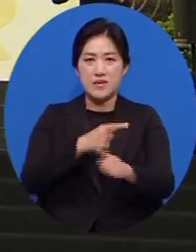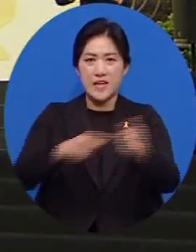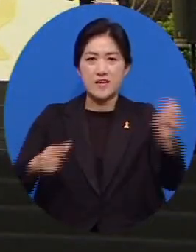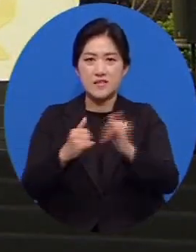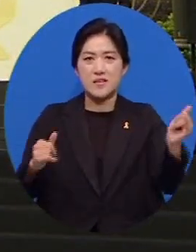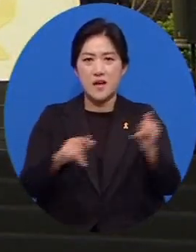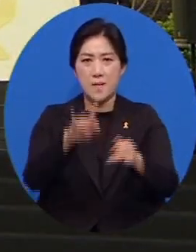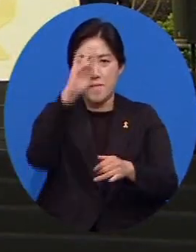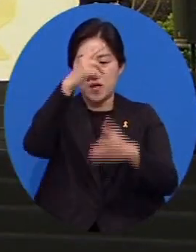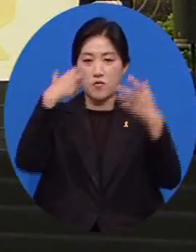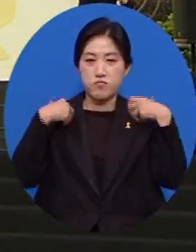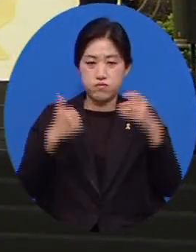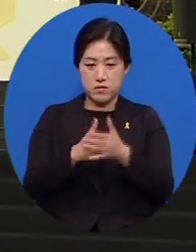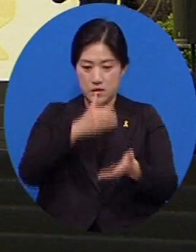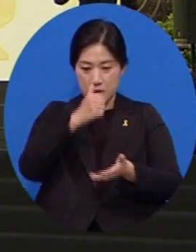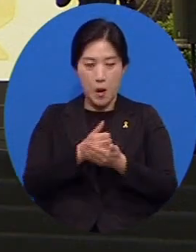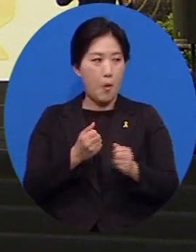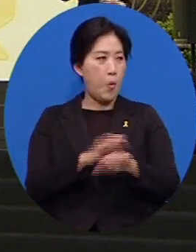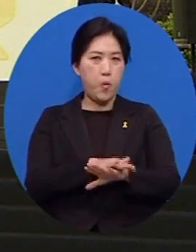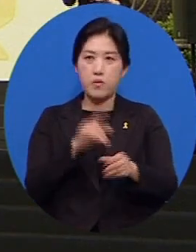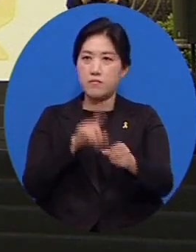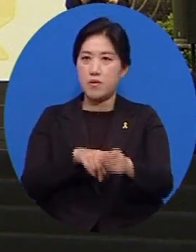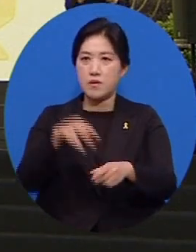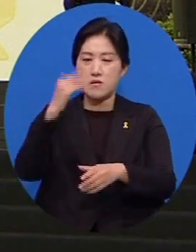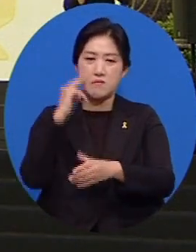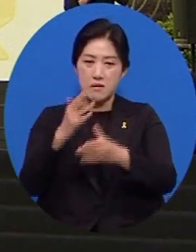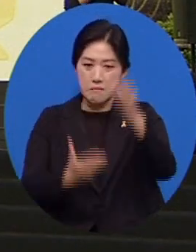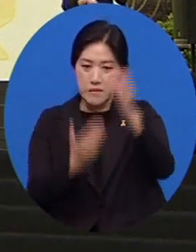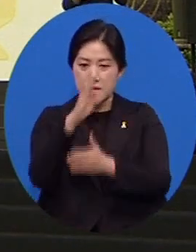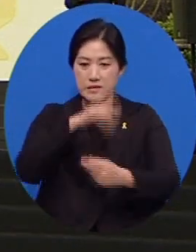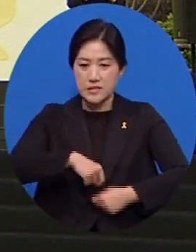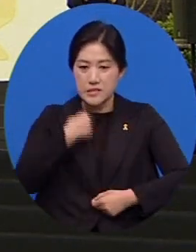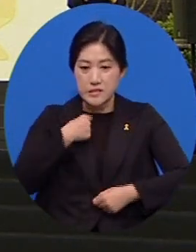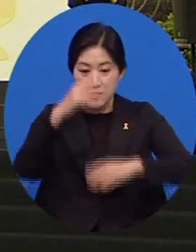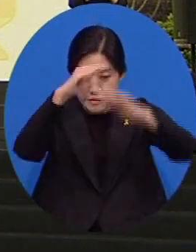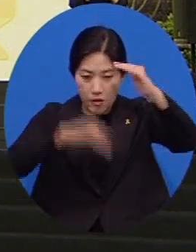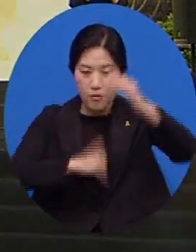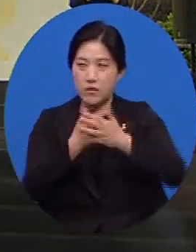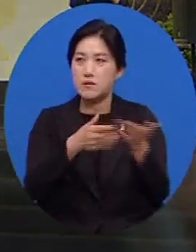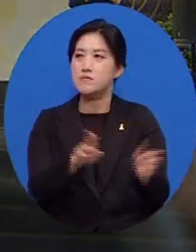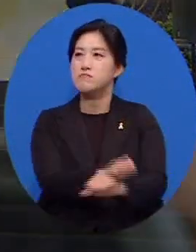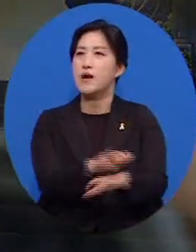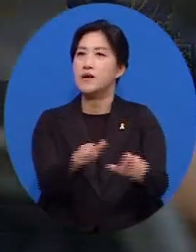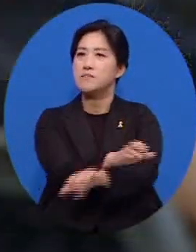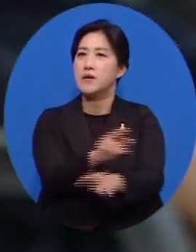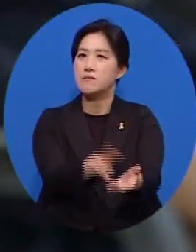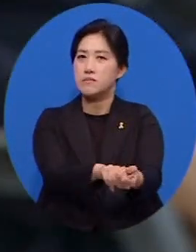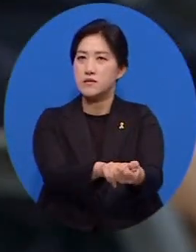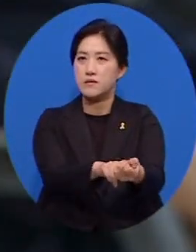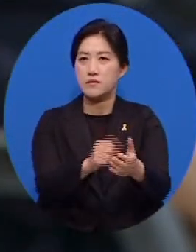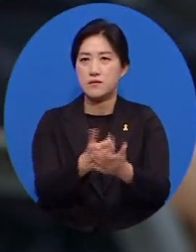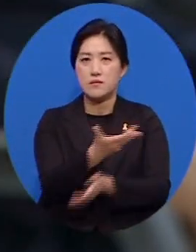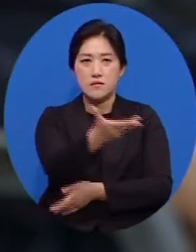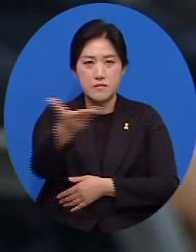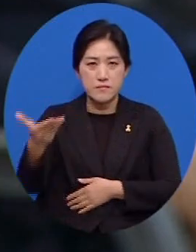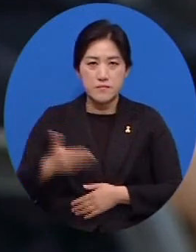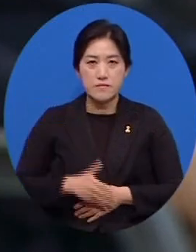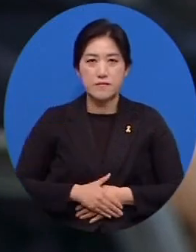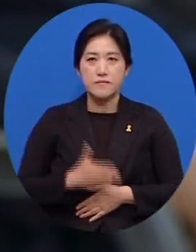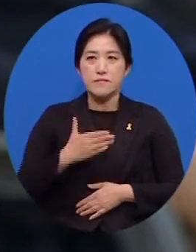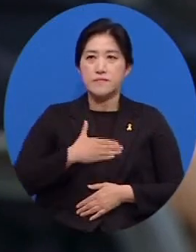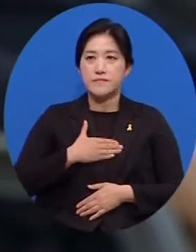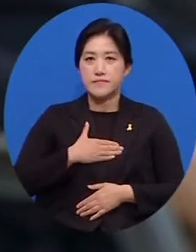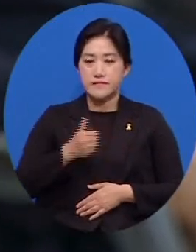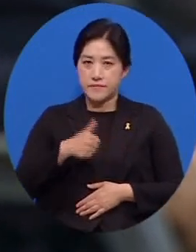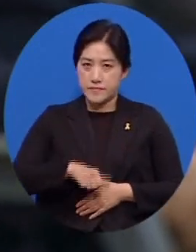정부는 자신들의 범죄를 감추려 세월호 참사의 진실을 은폐했습니다. 여러분, 내